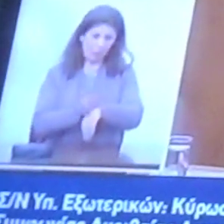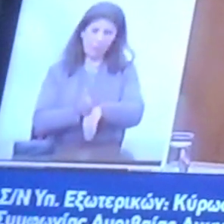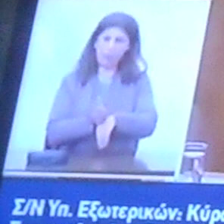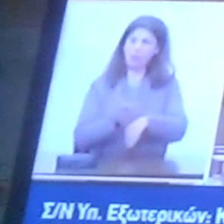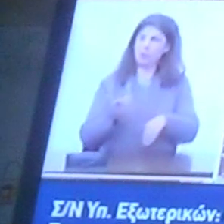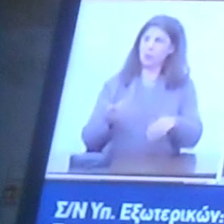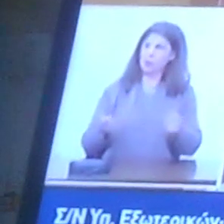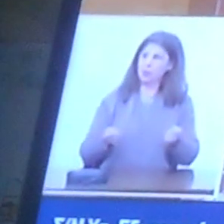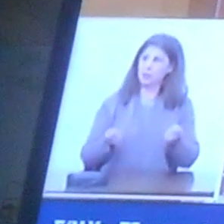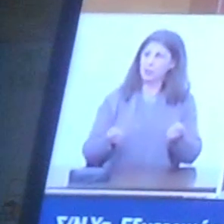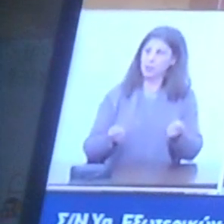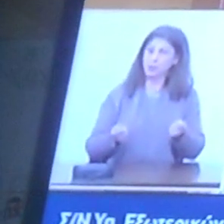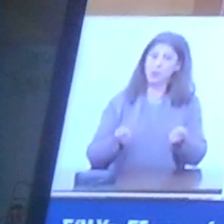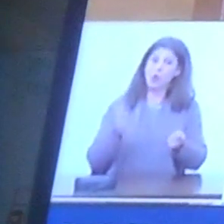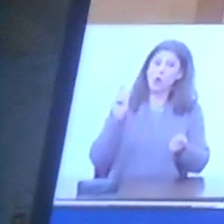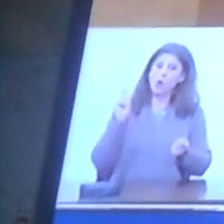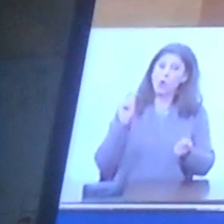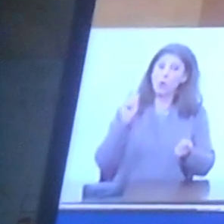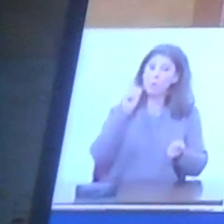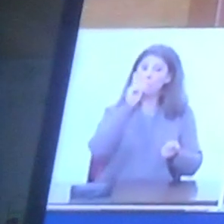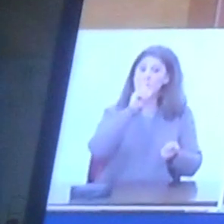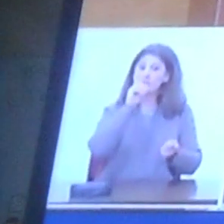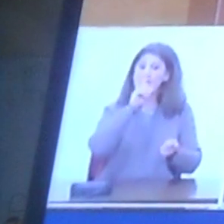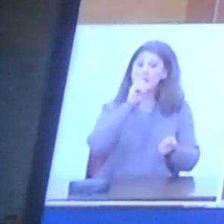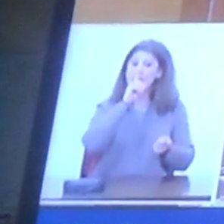την κάλυψη πολιτικών αναγκών. Οι ψευδοδορυφόροι, φθηνοί.